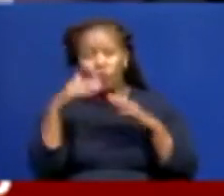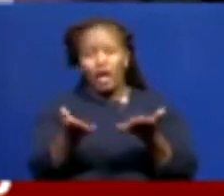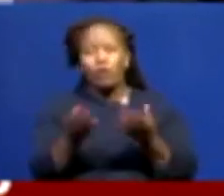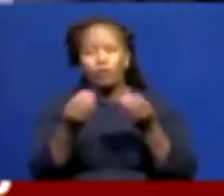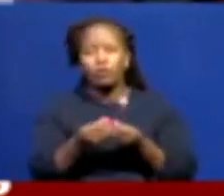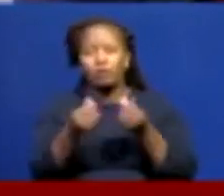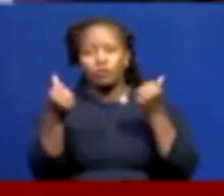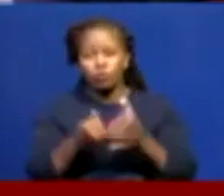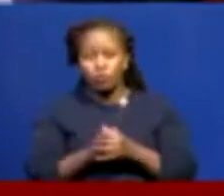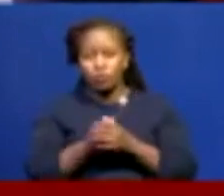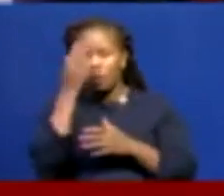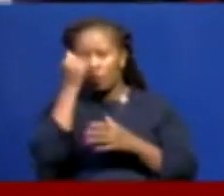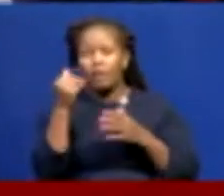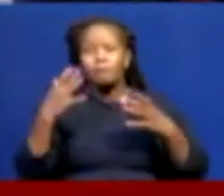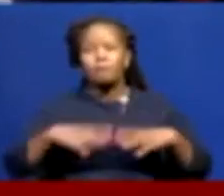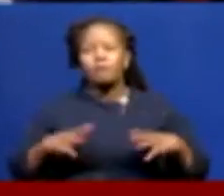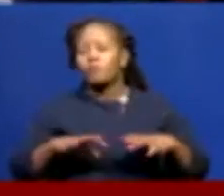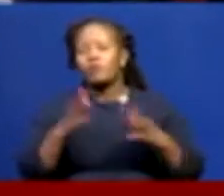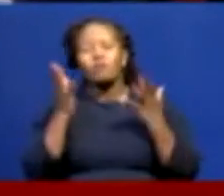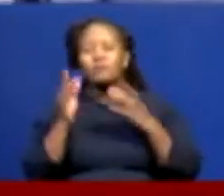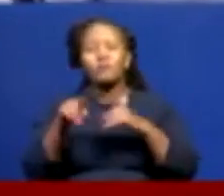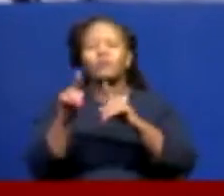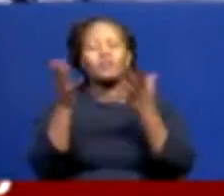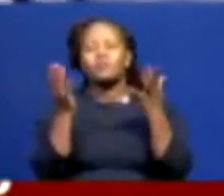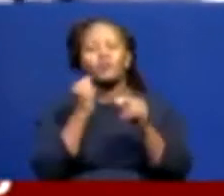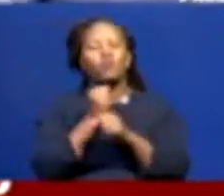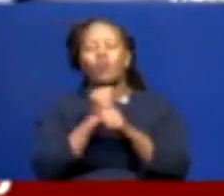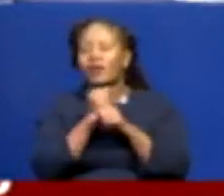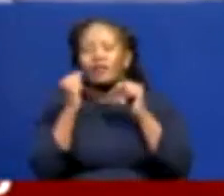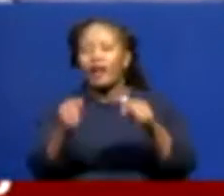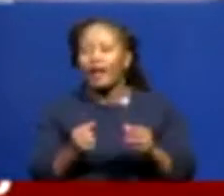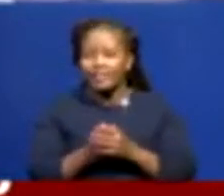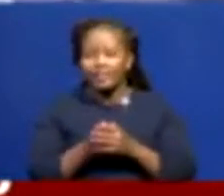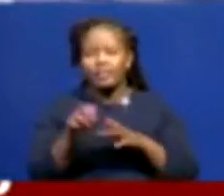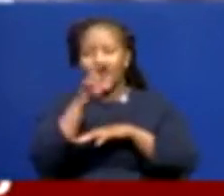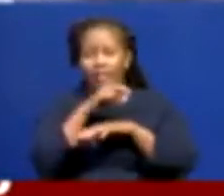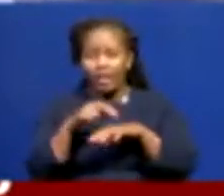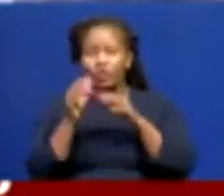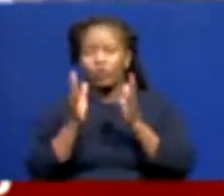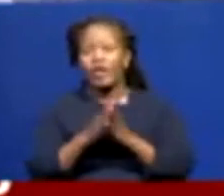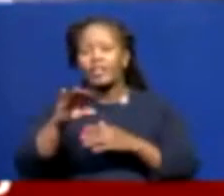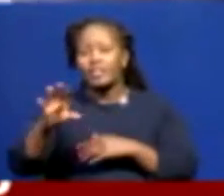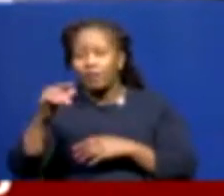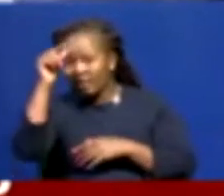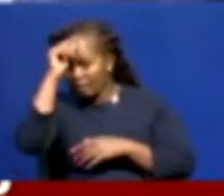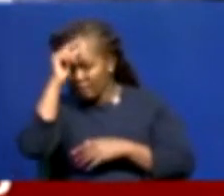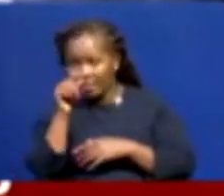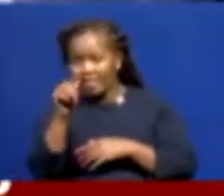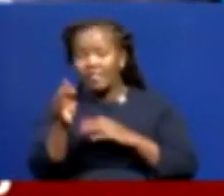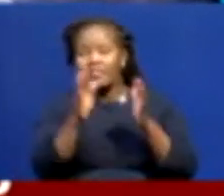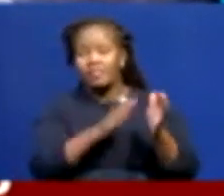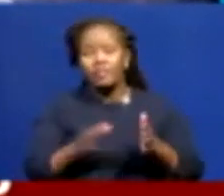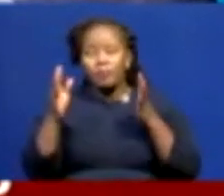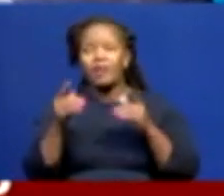sababu mwananchi wa kawaida hakuna chochote anaweza kujifanyia. Serikali kuu na serikali dogo, mambo ya maandamano katika